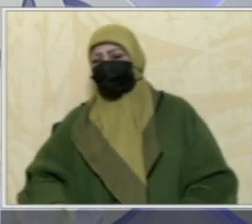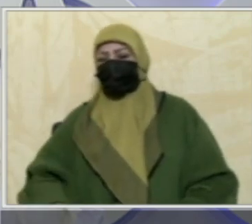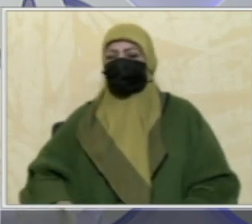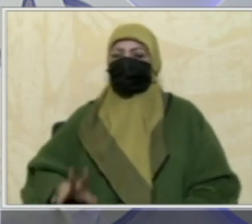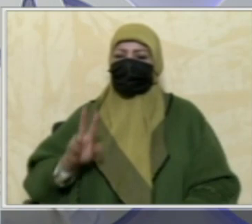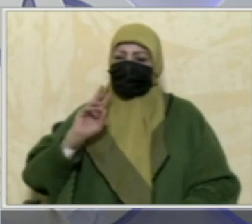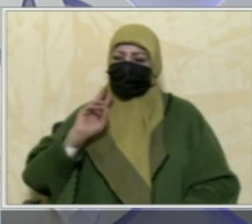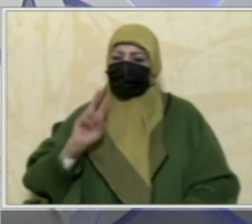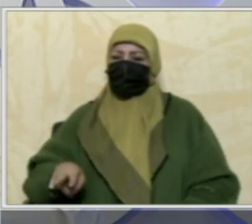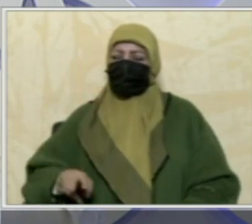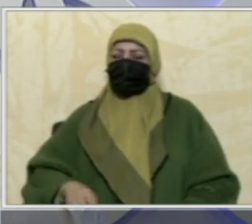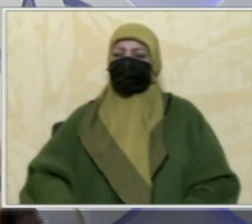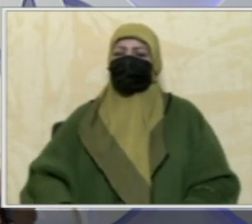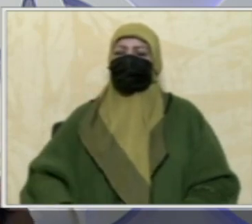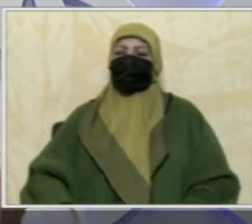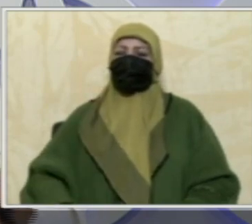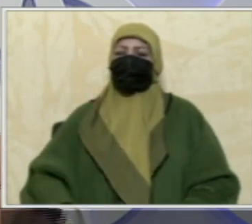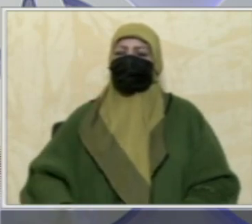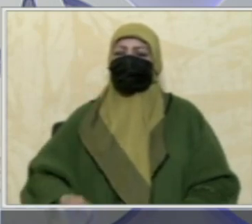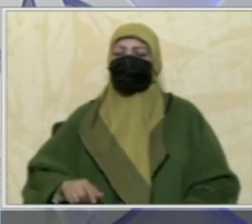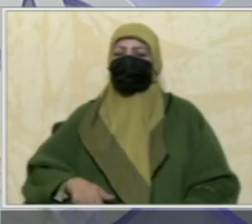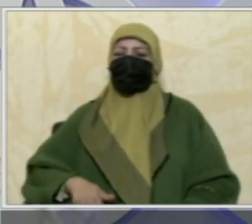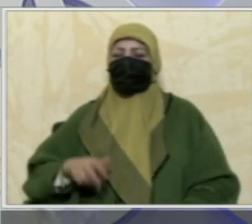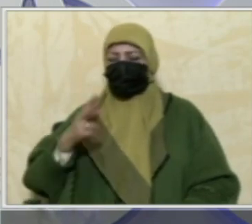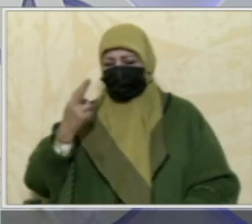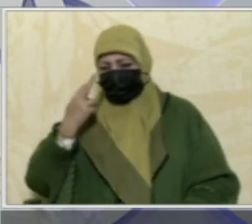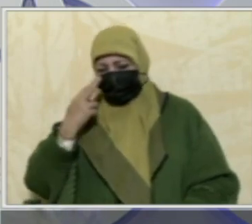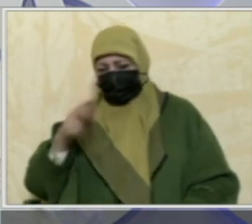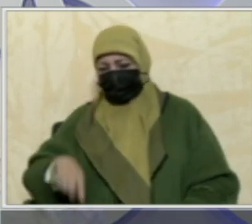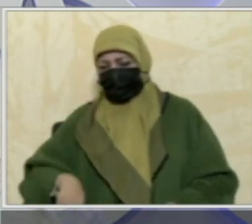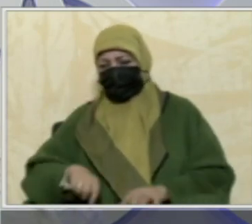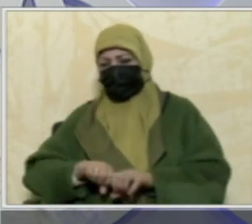المكسوره ولا العرجه ومتلحقش بالسعي